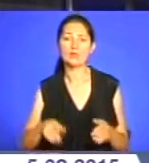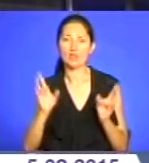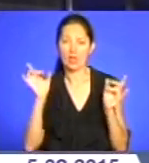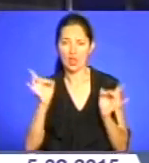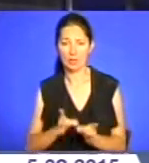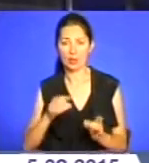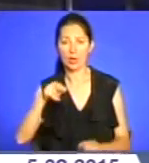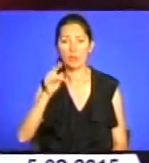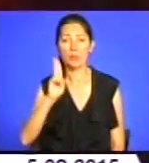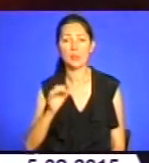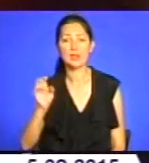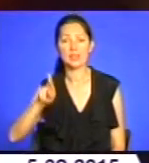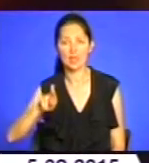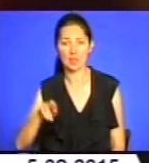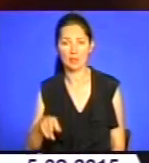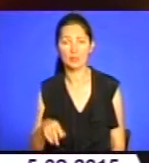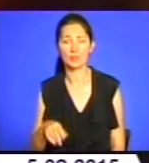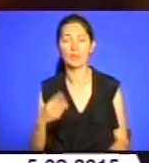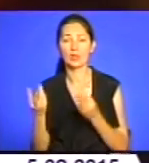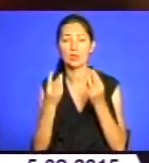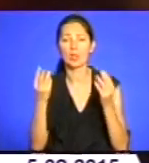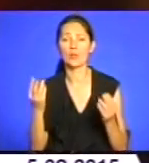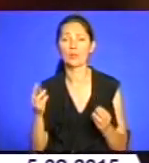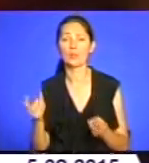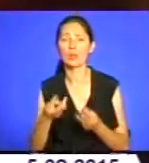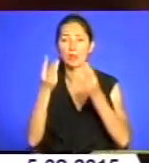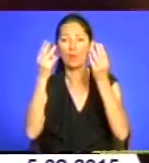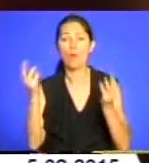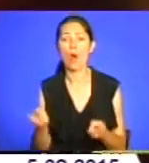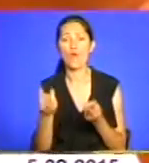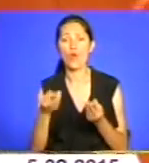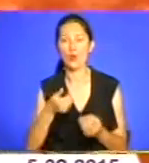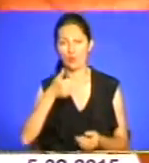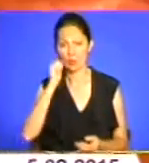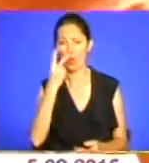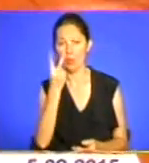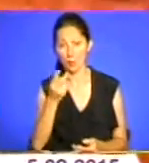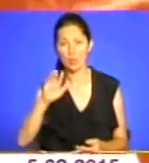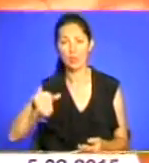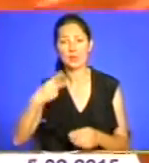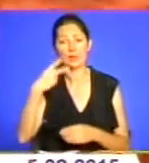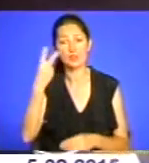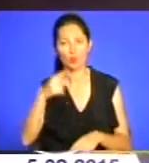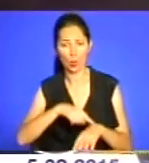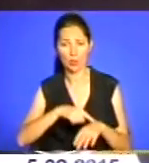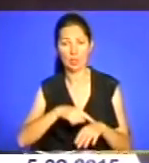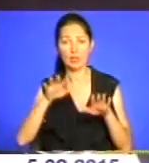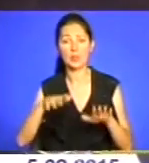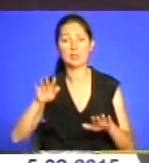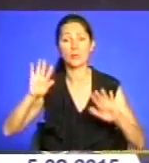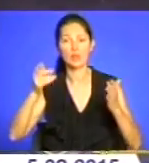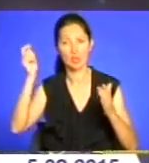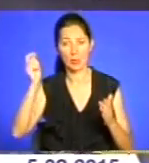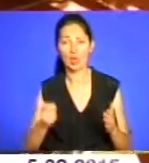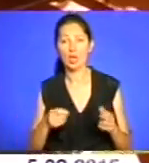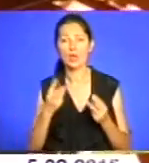– Ірина Ситай. Дим та вогонь в центрі міста помітили вчора після 22-ї години. На місце події прибули пожежники